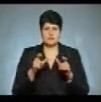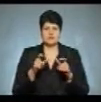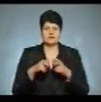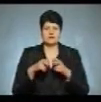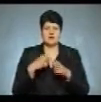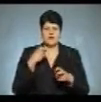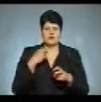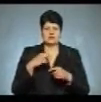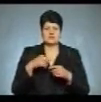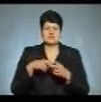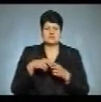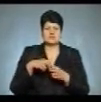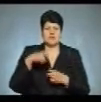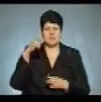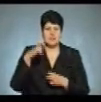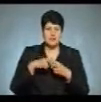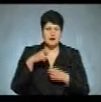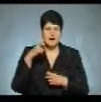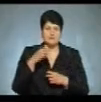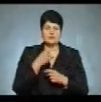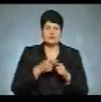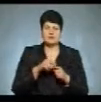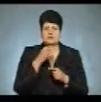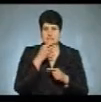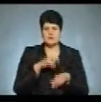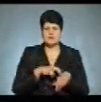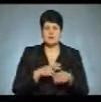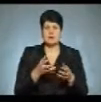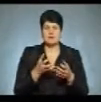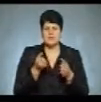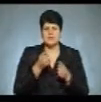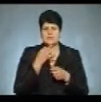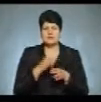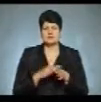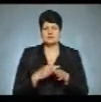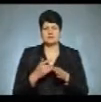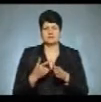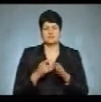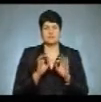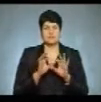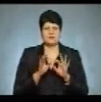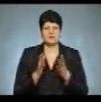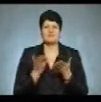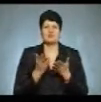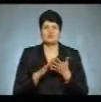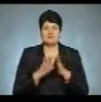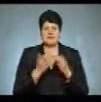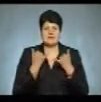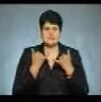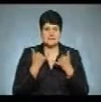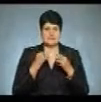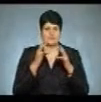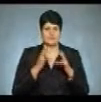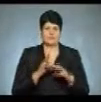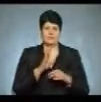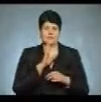мозку. Про це нам повідомила лікар приймальні обласної лікарні. Називати своє ім'я і прізвище і коментувати, в якому стані зараз травмована,